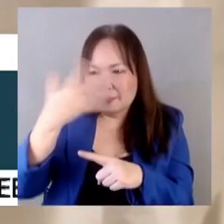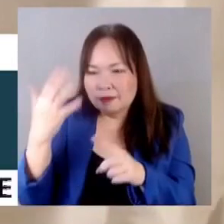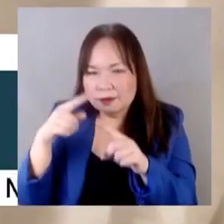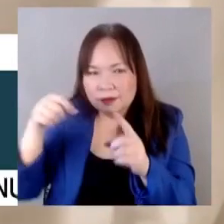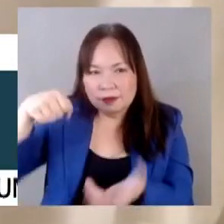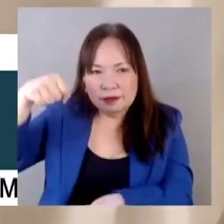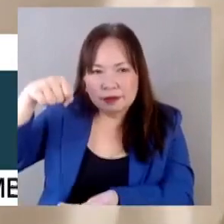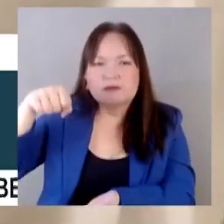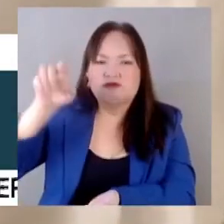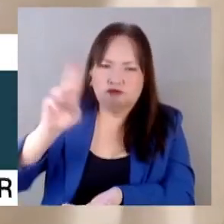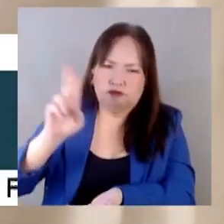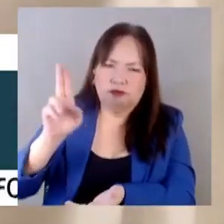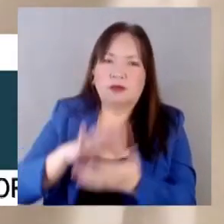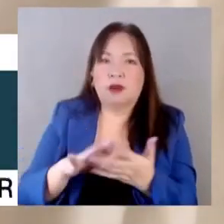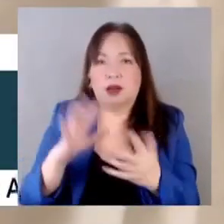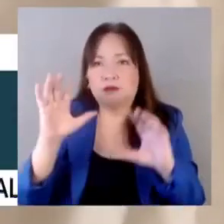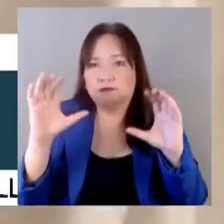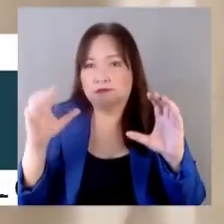pinagtatawanan ako ng mga kaklasiko.